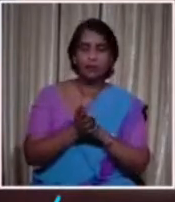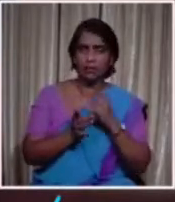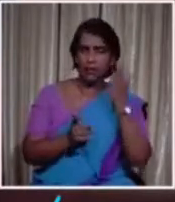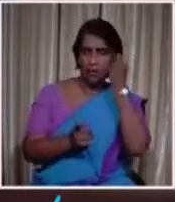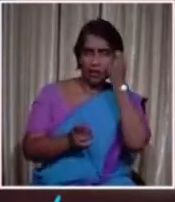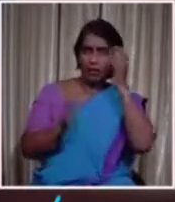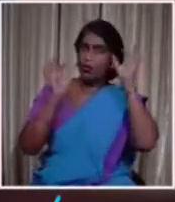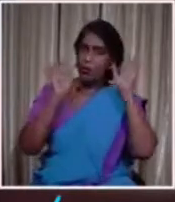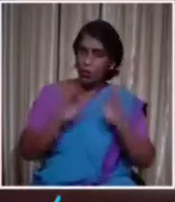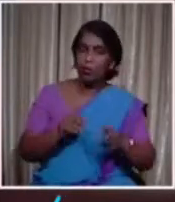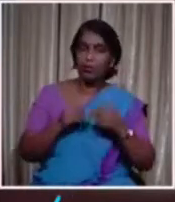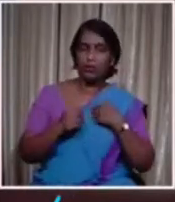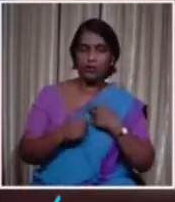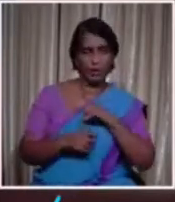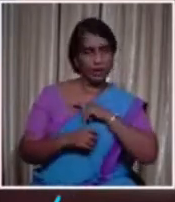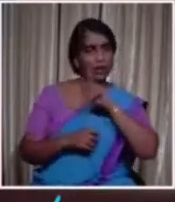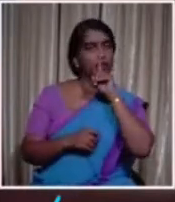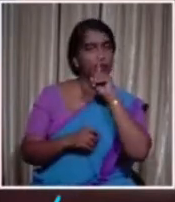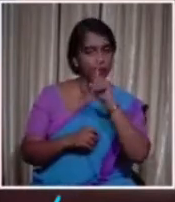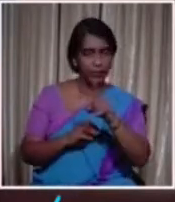चकितेकिन तोरव एतुमाट किव्वा